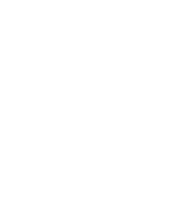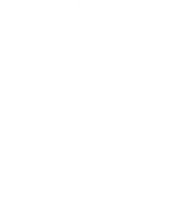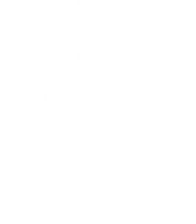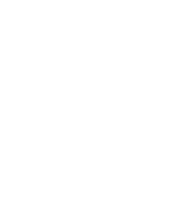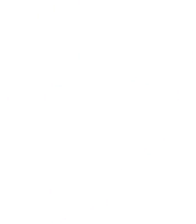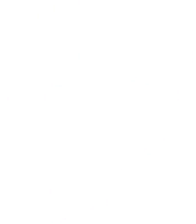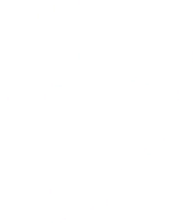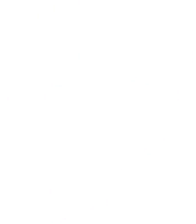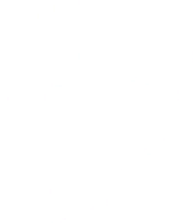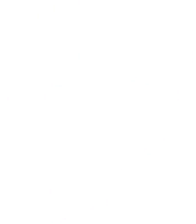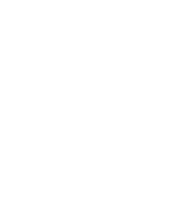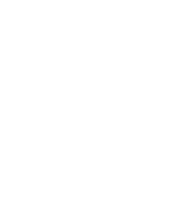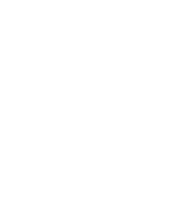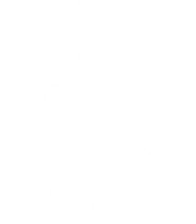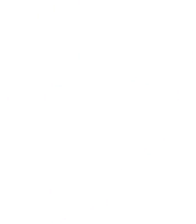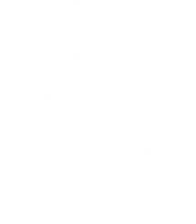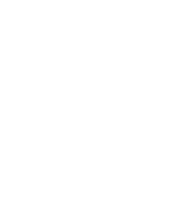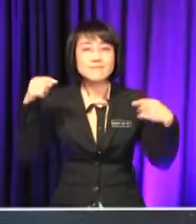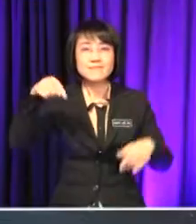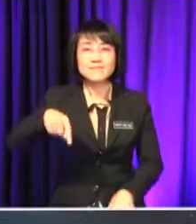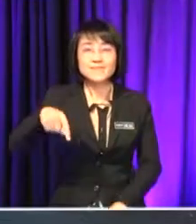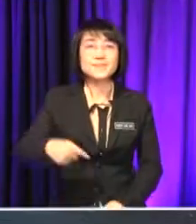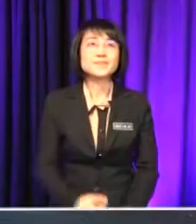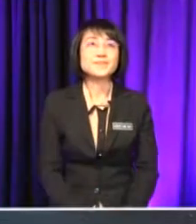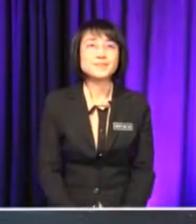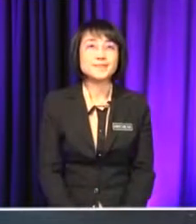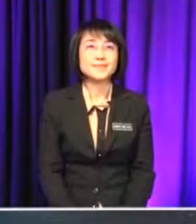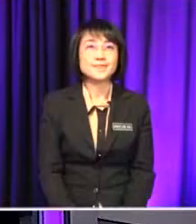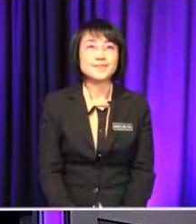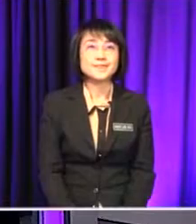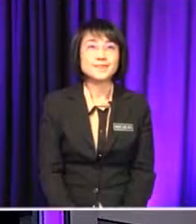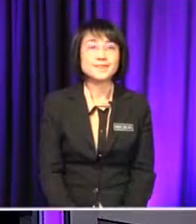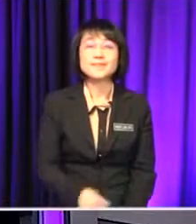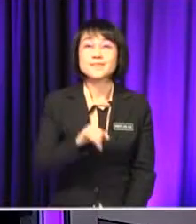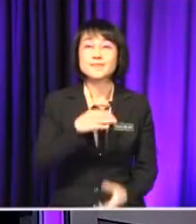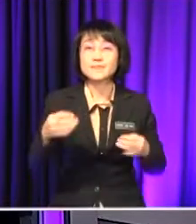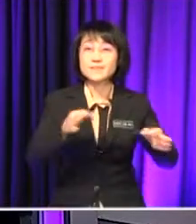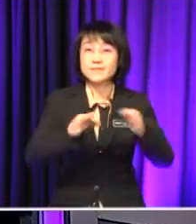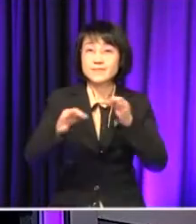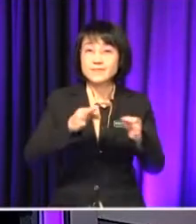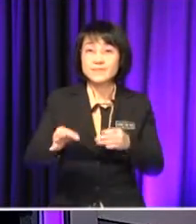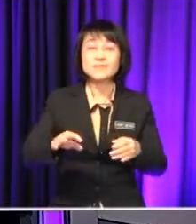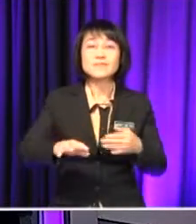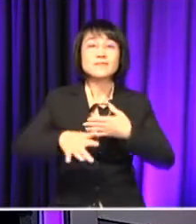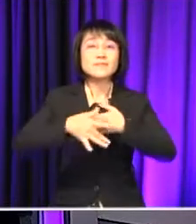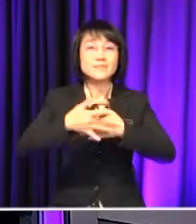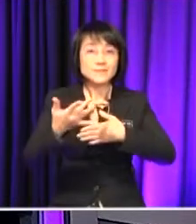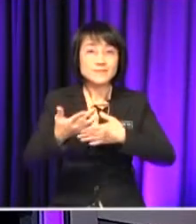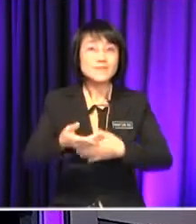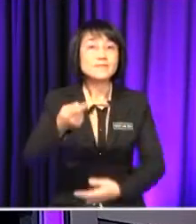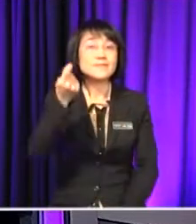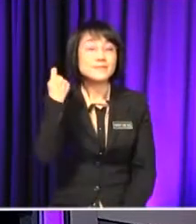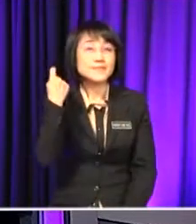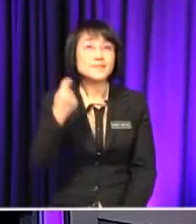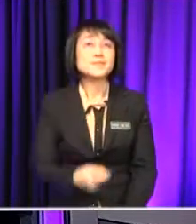Gate TV KPM. Jadi seperti mana yang saya dah terangkan pada awal segmen tadi, kita